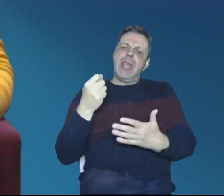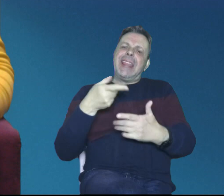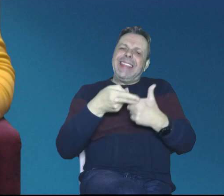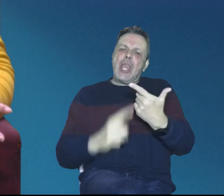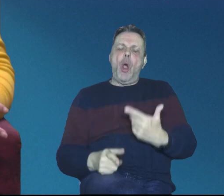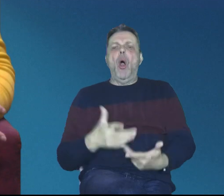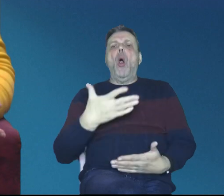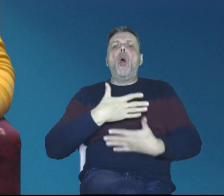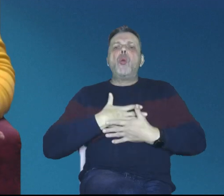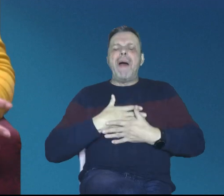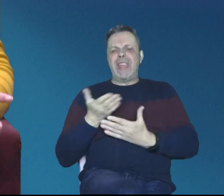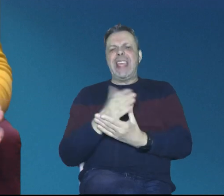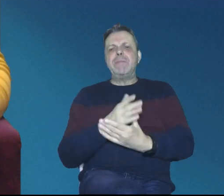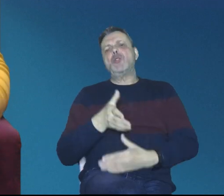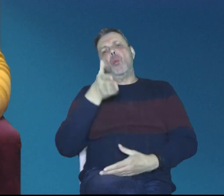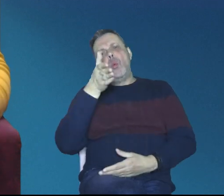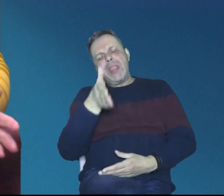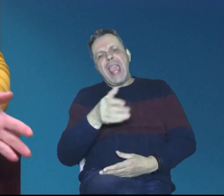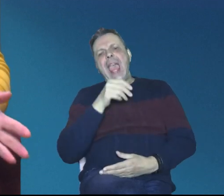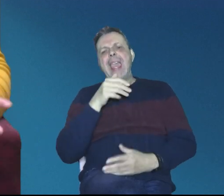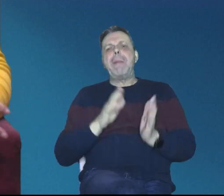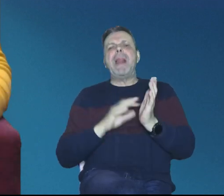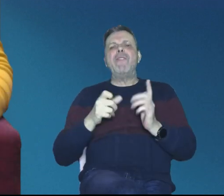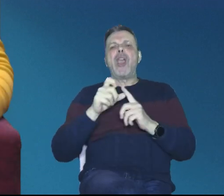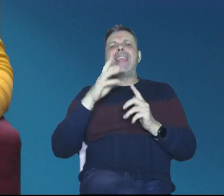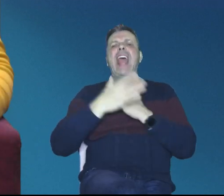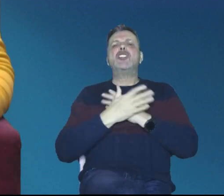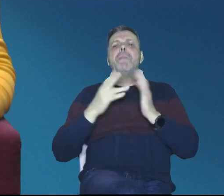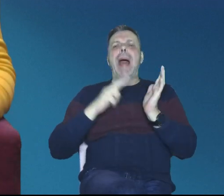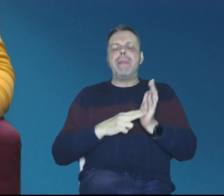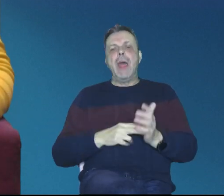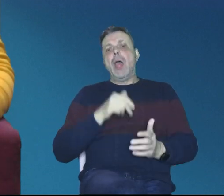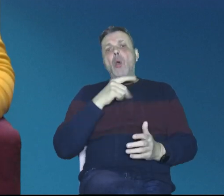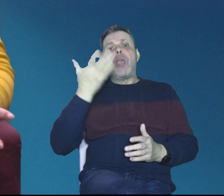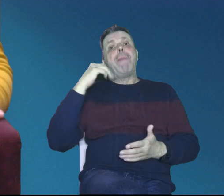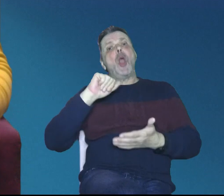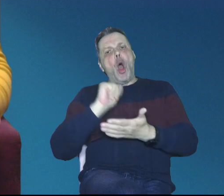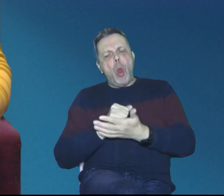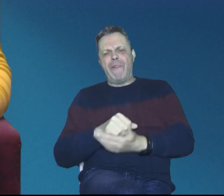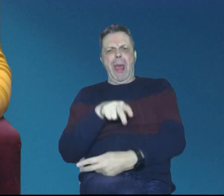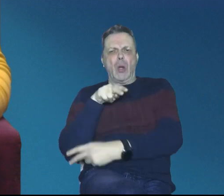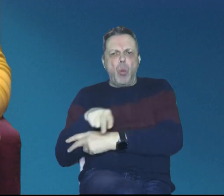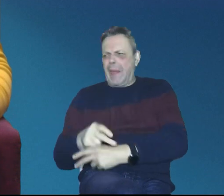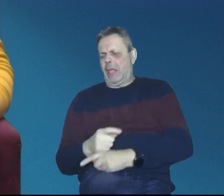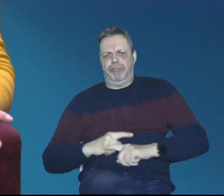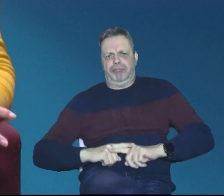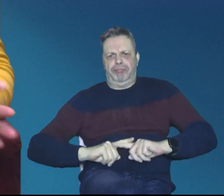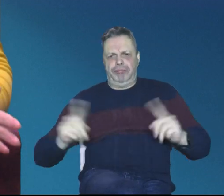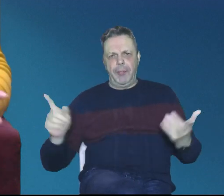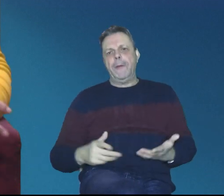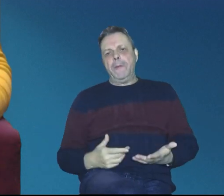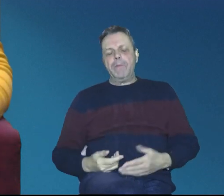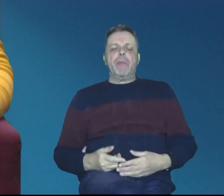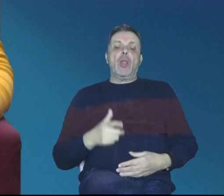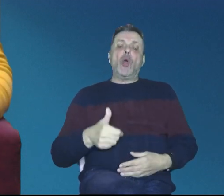lijepi romantični dio o ljubavi između nje i Milivoja Dežmana, koji je bio i novinar i urednik